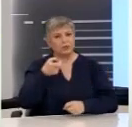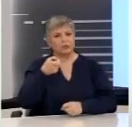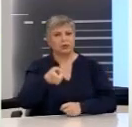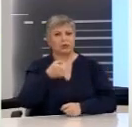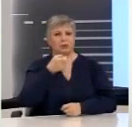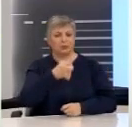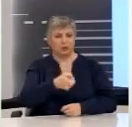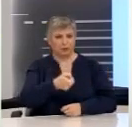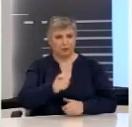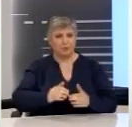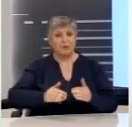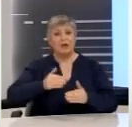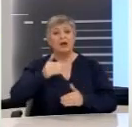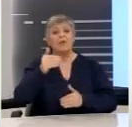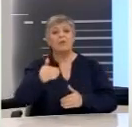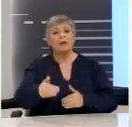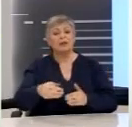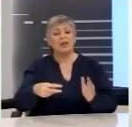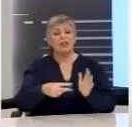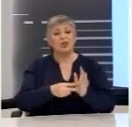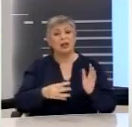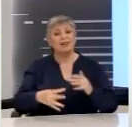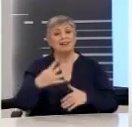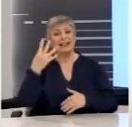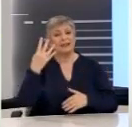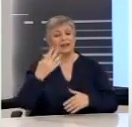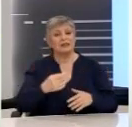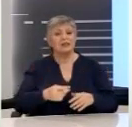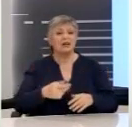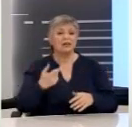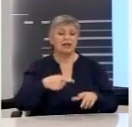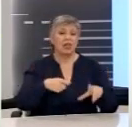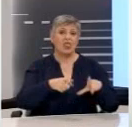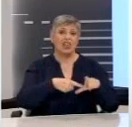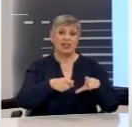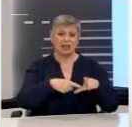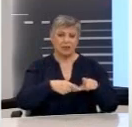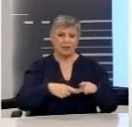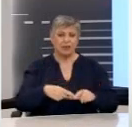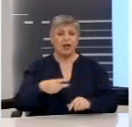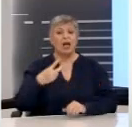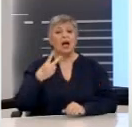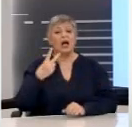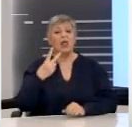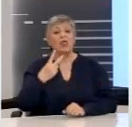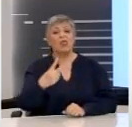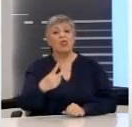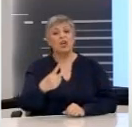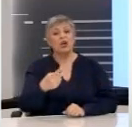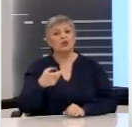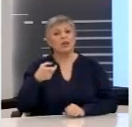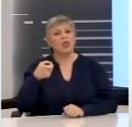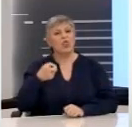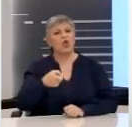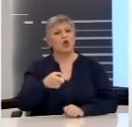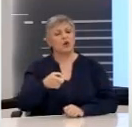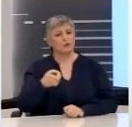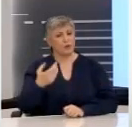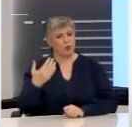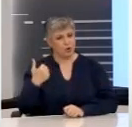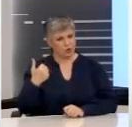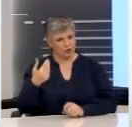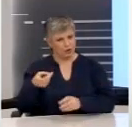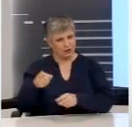12 Δεκεμβρίου 2014, 2 νεκροί που ήταν πιθανόν οι δολοφόνοι της κοπέλας και του οδηγού.